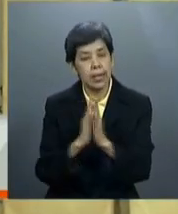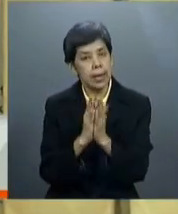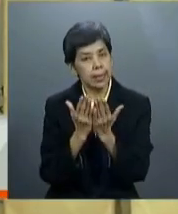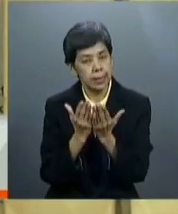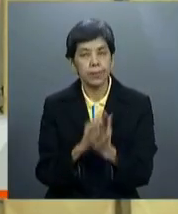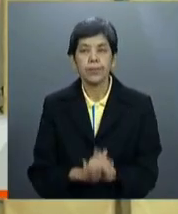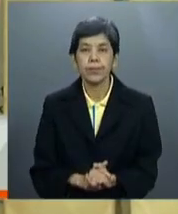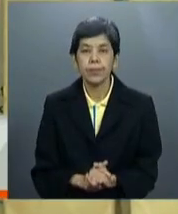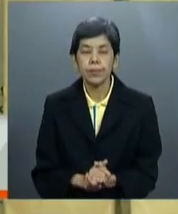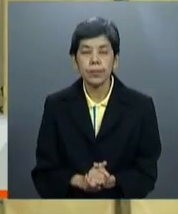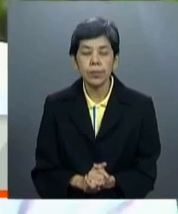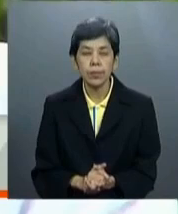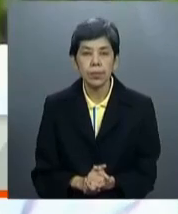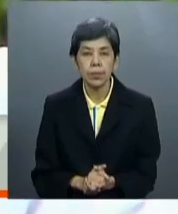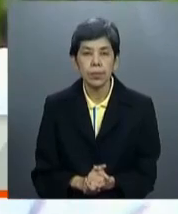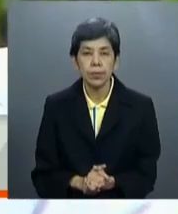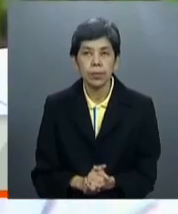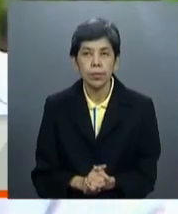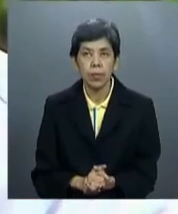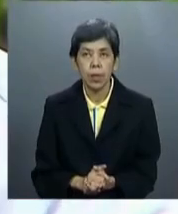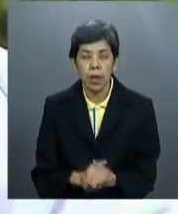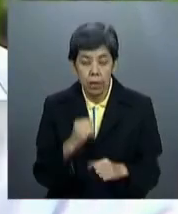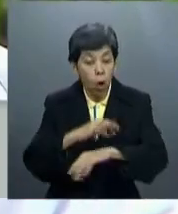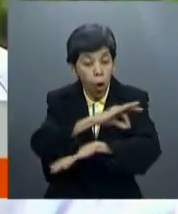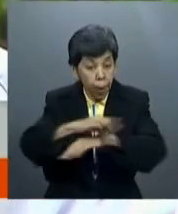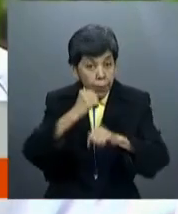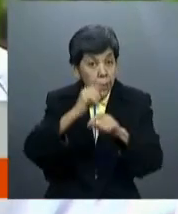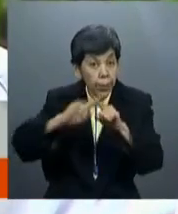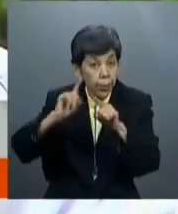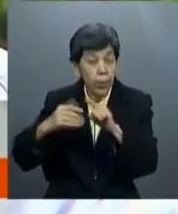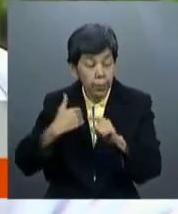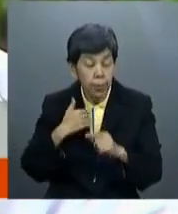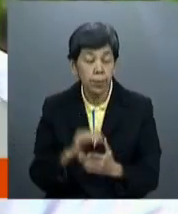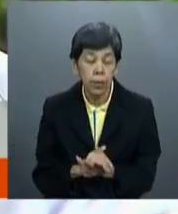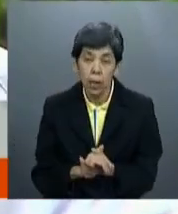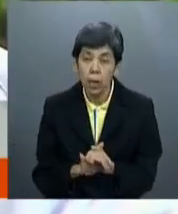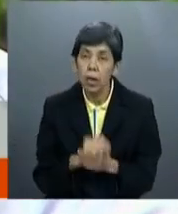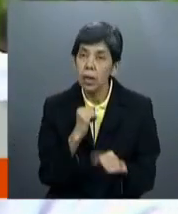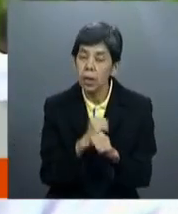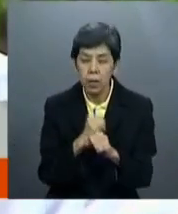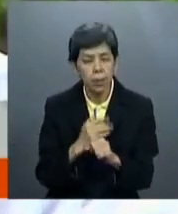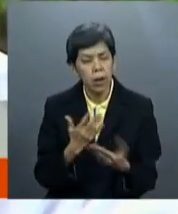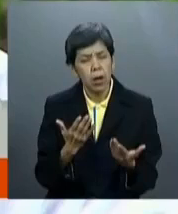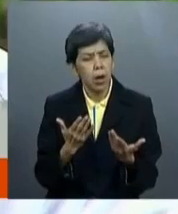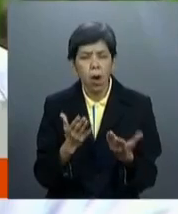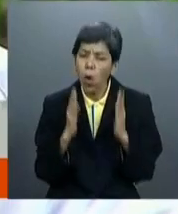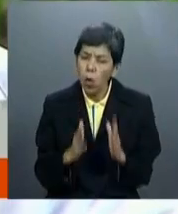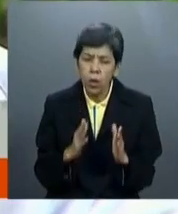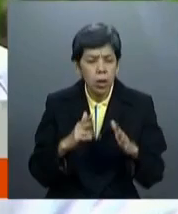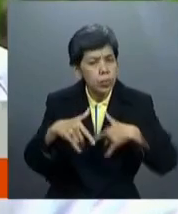ปเปอร์ เพราะฉะนั้นงานออกแบบก็ทำให้การเป็นอยู่ของผู้ค